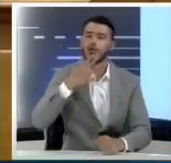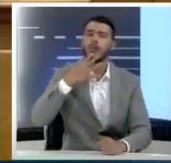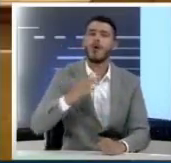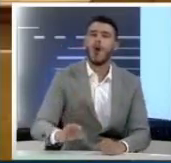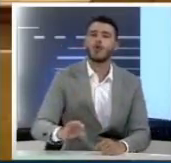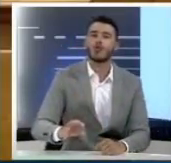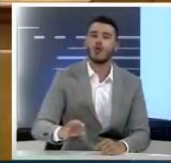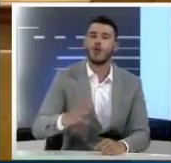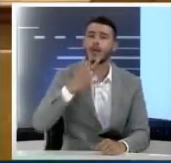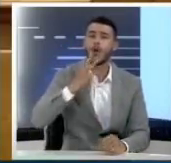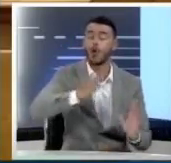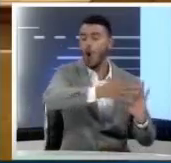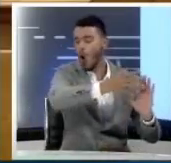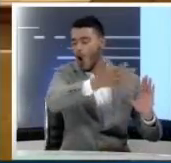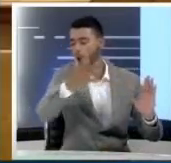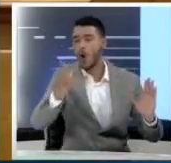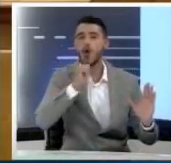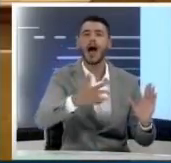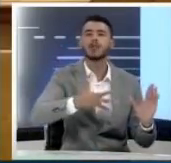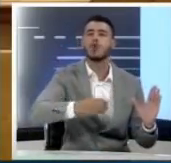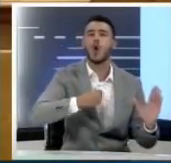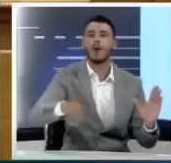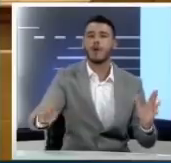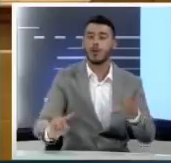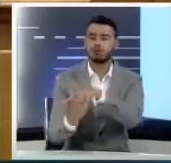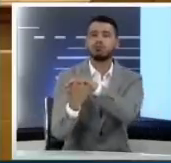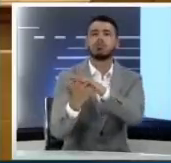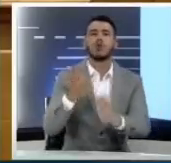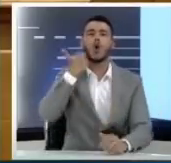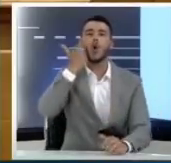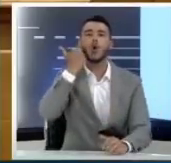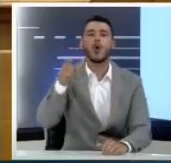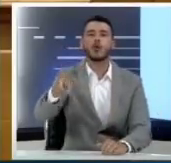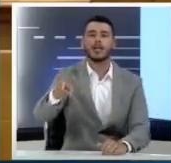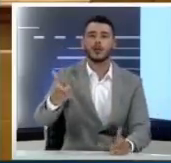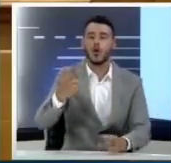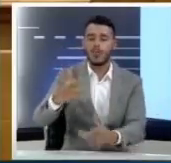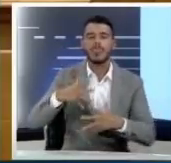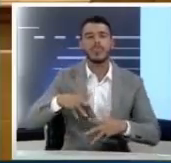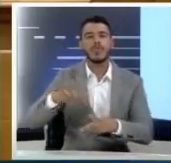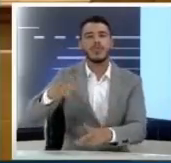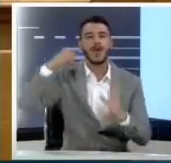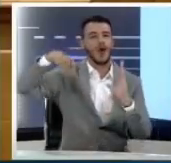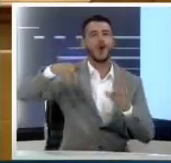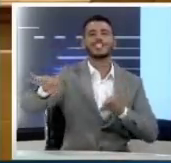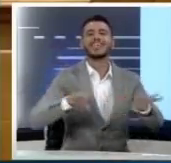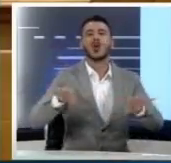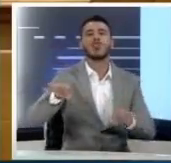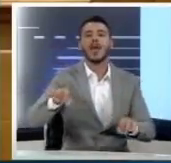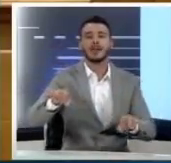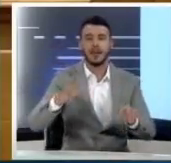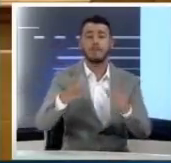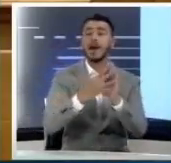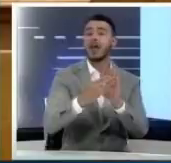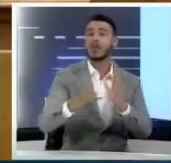Γιατί θέλει να μας πει ο ποιητής στα συναισθήματά μας, αν μόνο μπορούσαμε να σώσουμε αυτό το